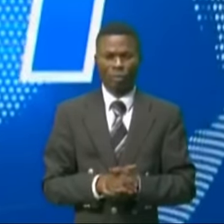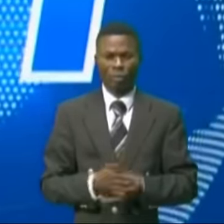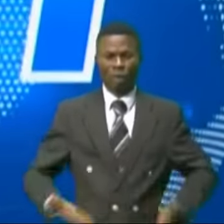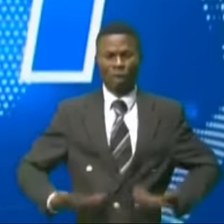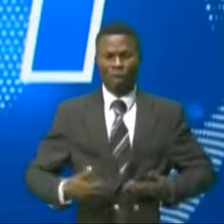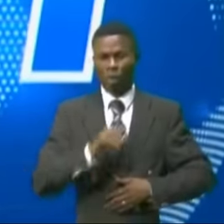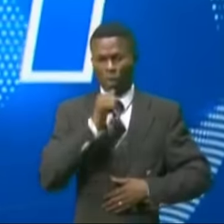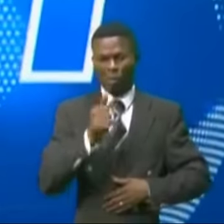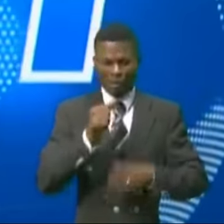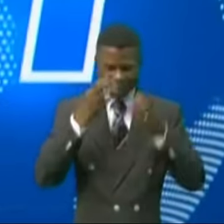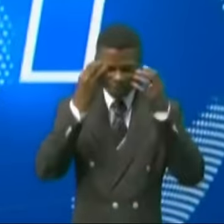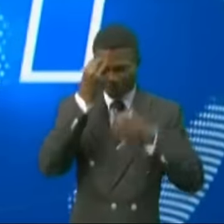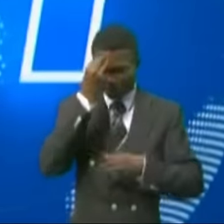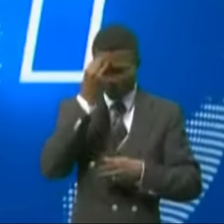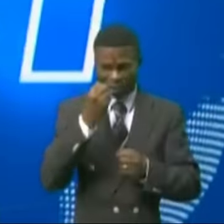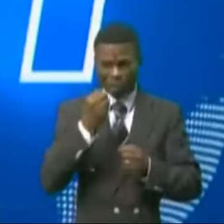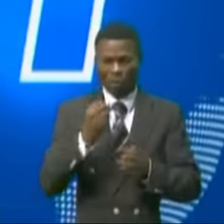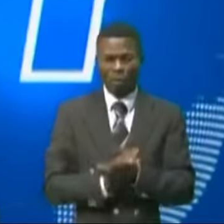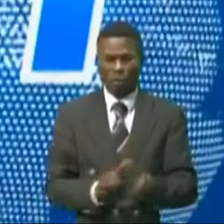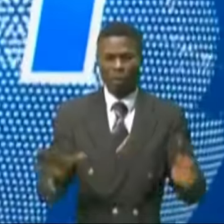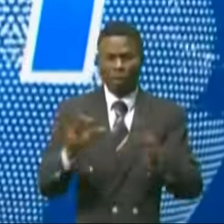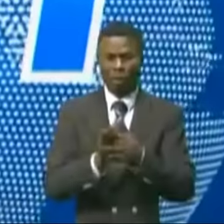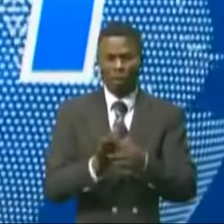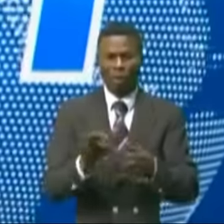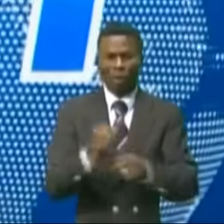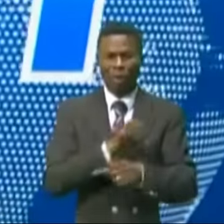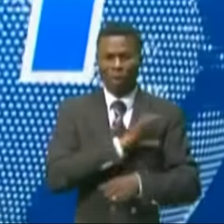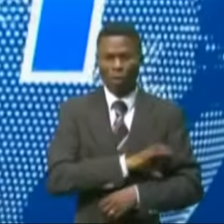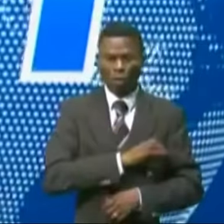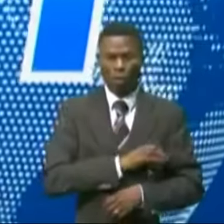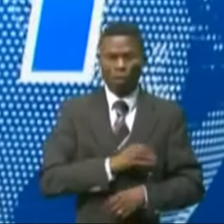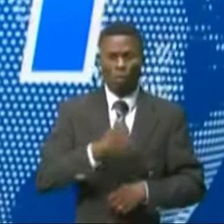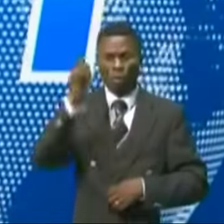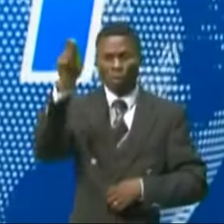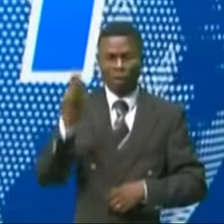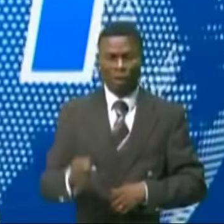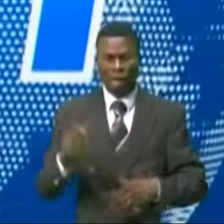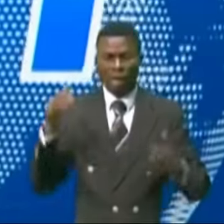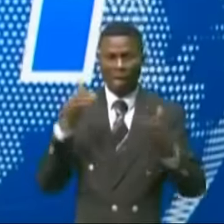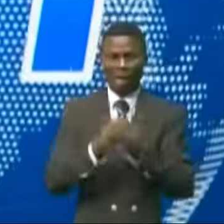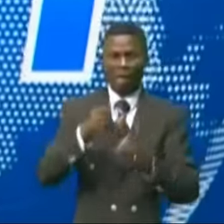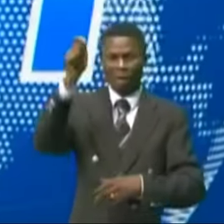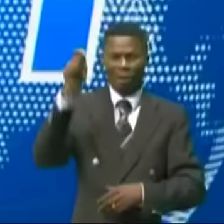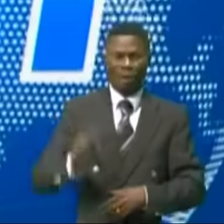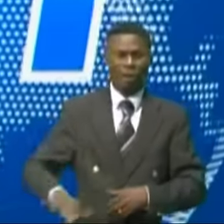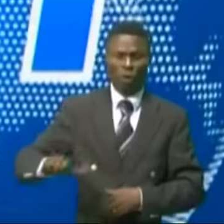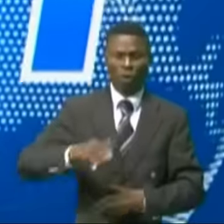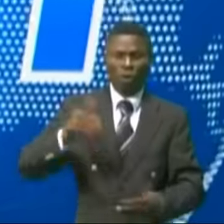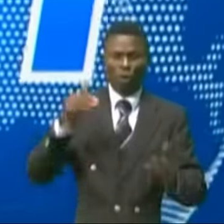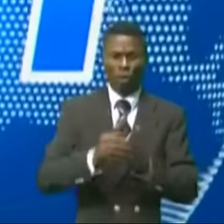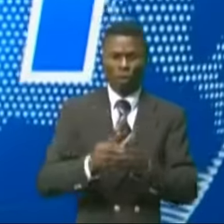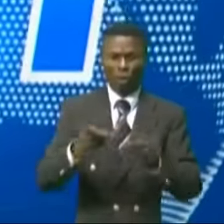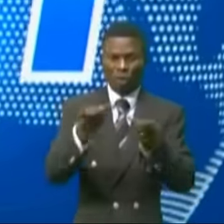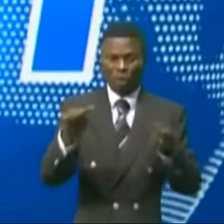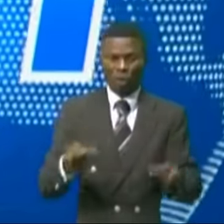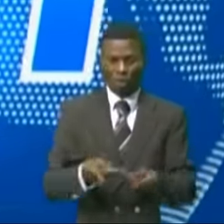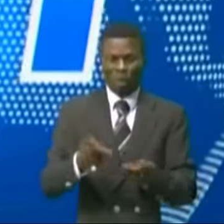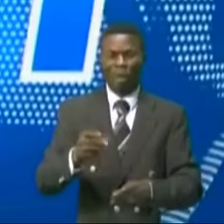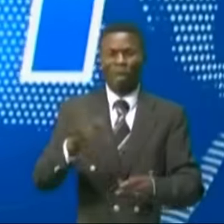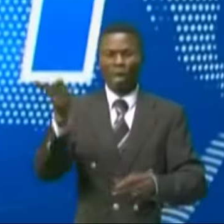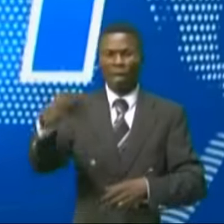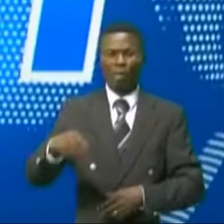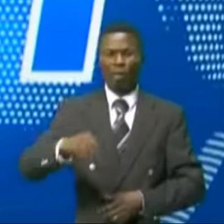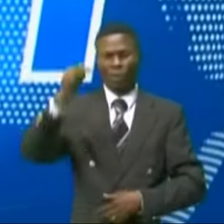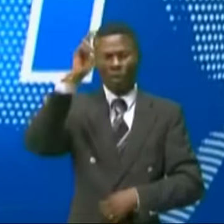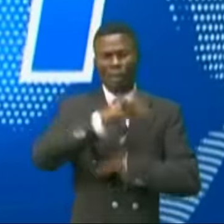Indignation, colère et mobilisation, c'est en résumé l'attitude des forces vives après l'attaque de l'armée rwandaise contre des cibles civiles dans la province